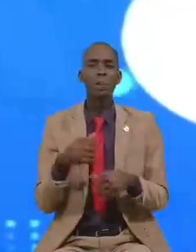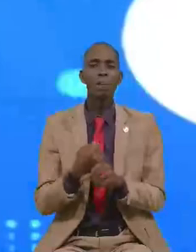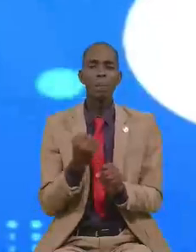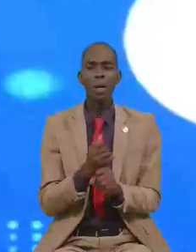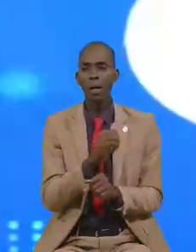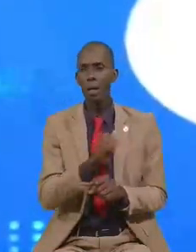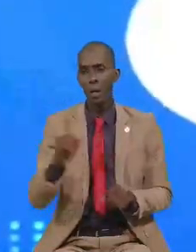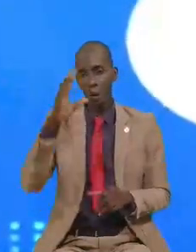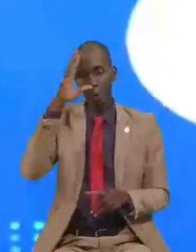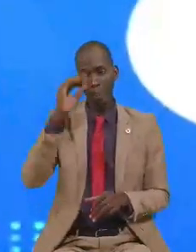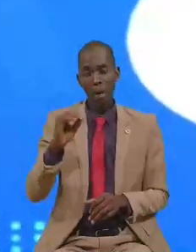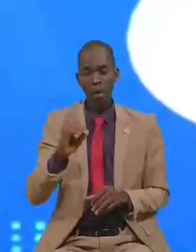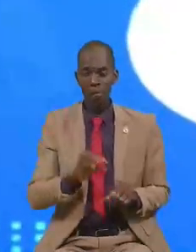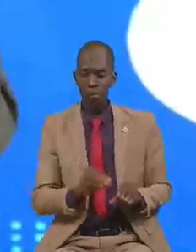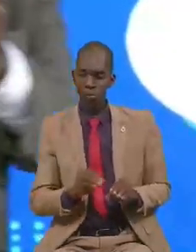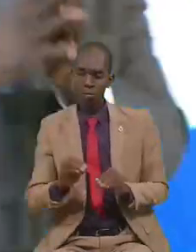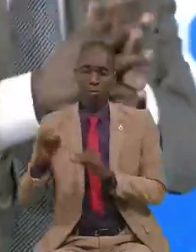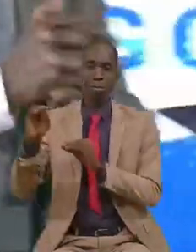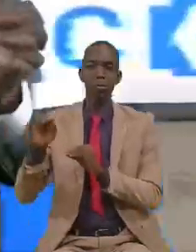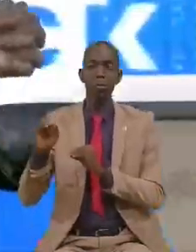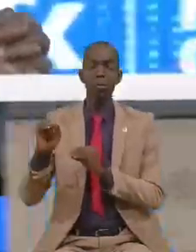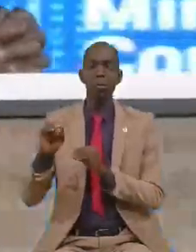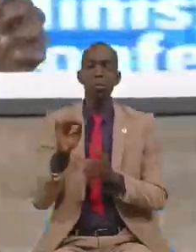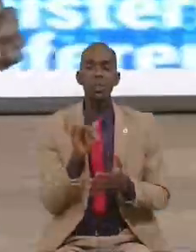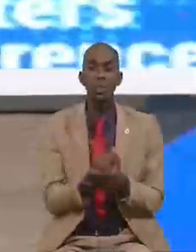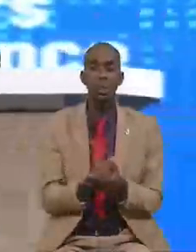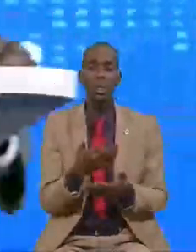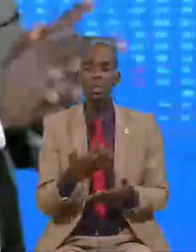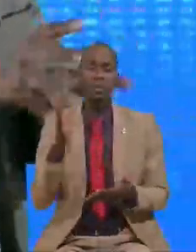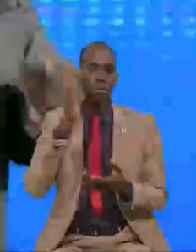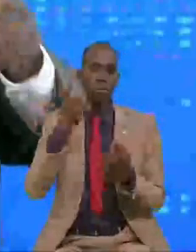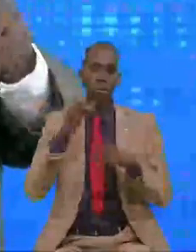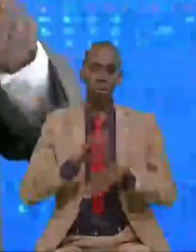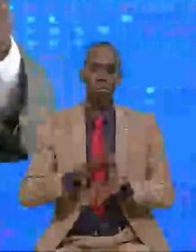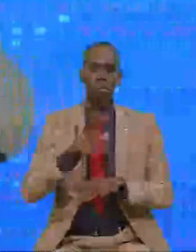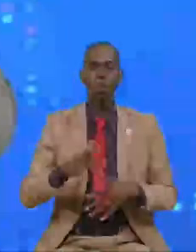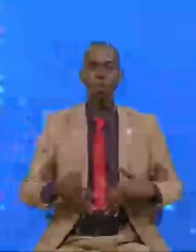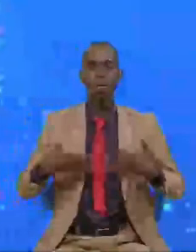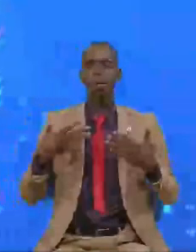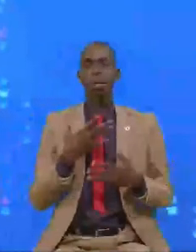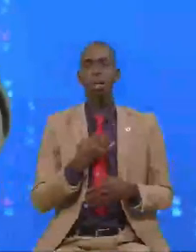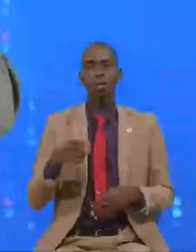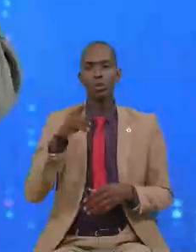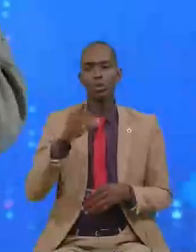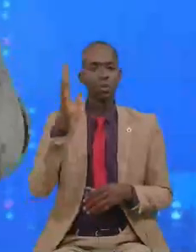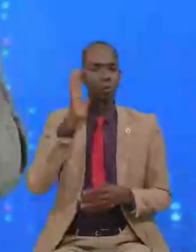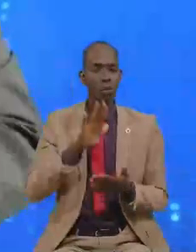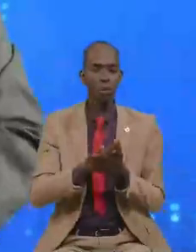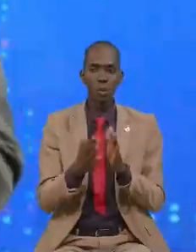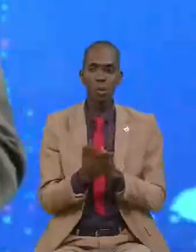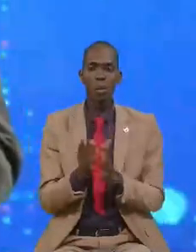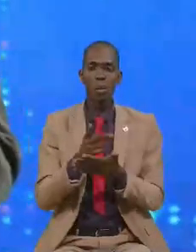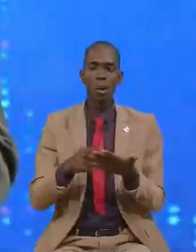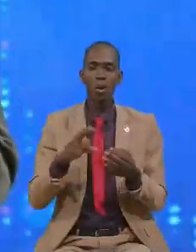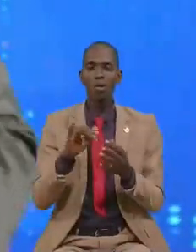d'un homme et le fait pousser, le met en marche, que cela vienne dans ta vie et tu feras partie de